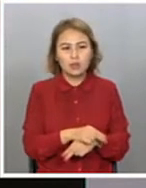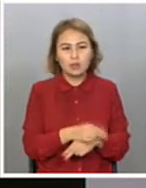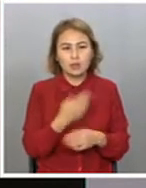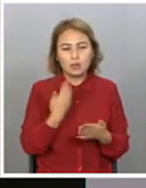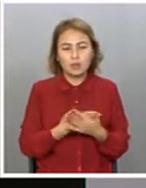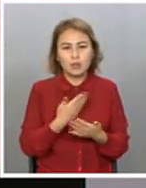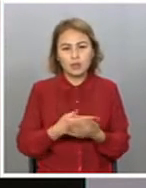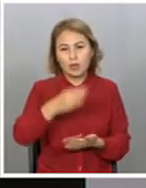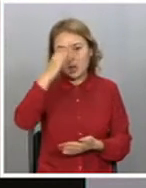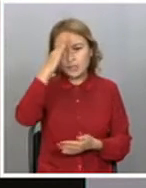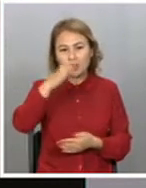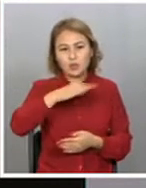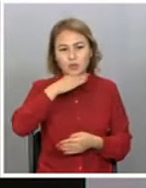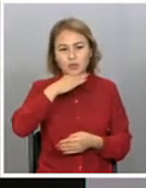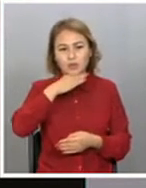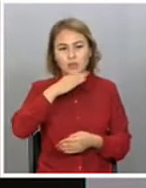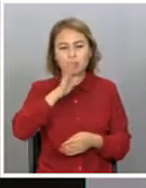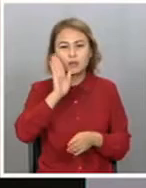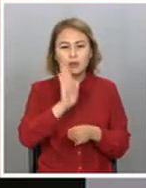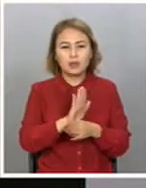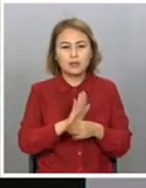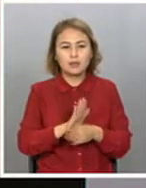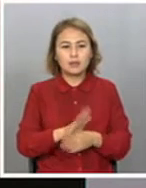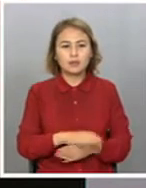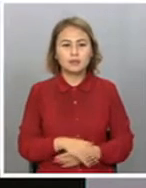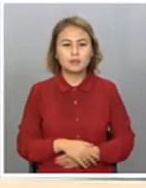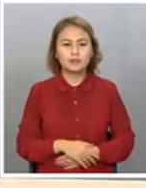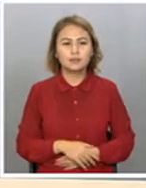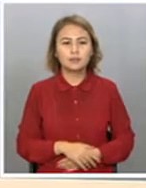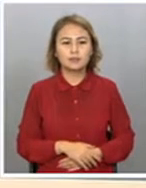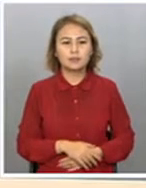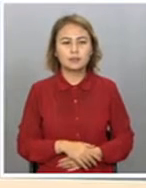Например, отцовский наказ.